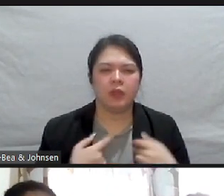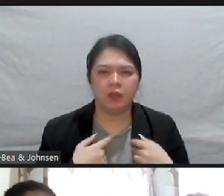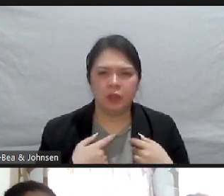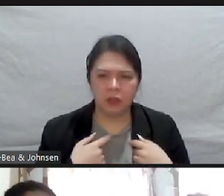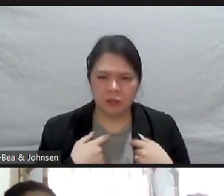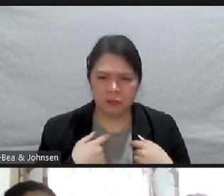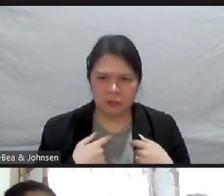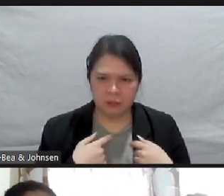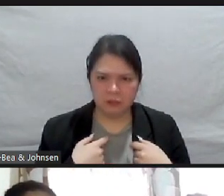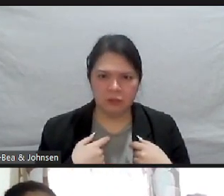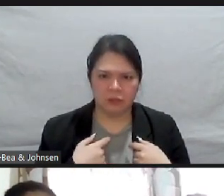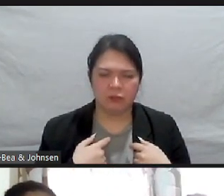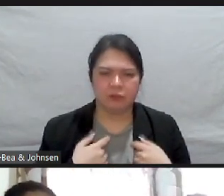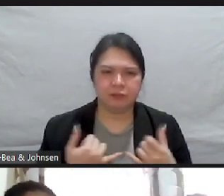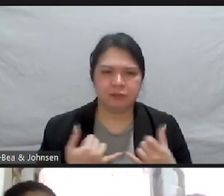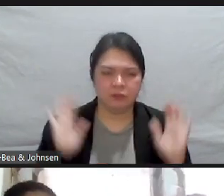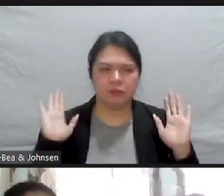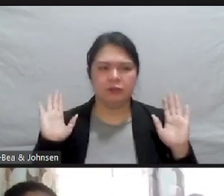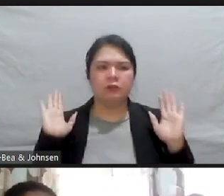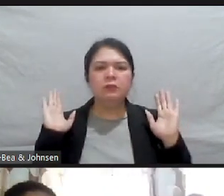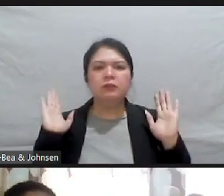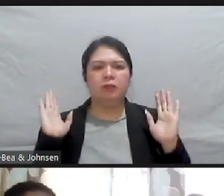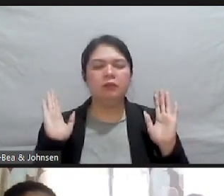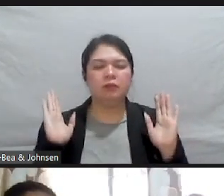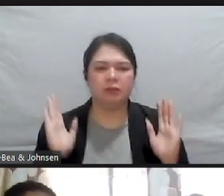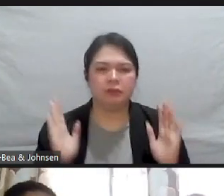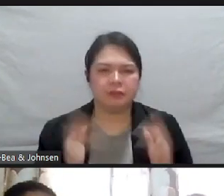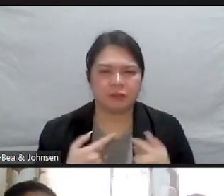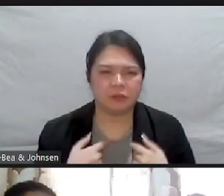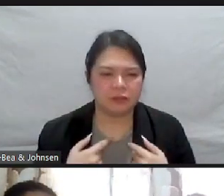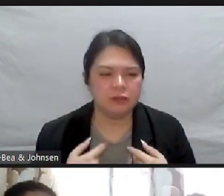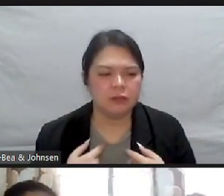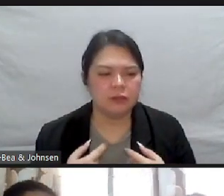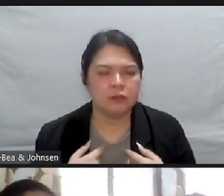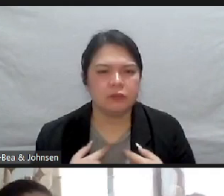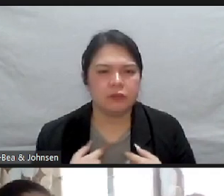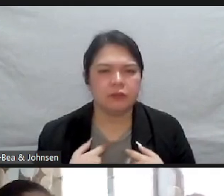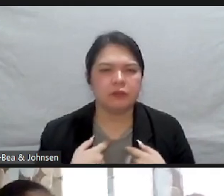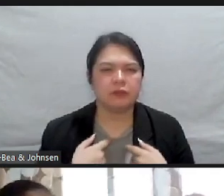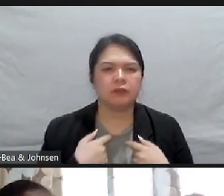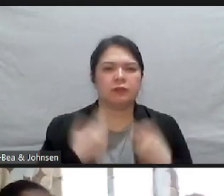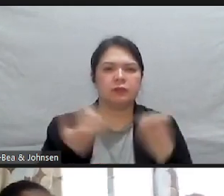atras na. Oo nga. Parang masyado siyang tumitingin lang sa present.